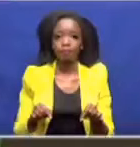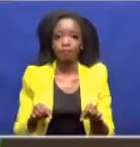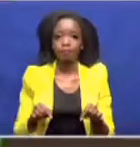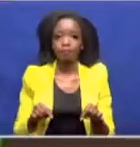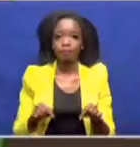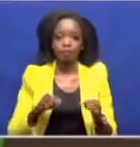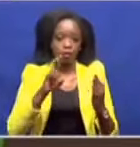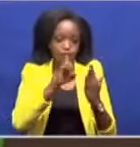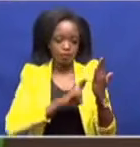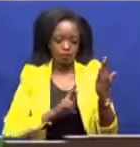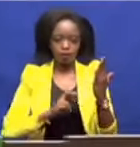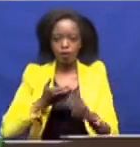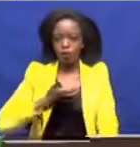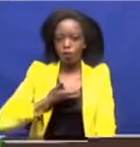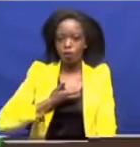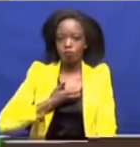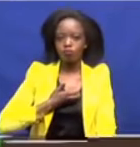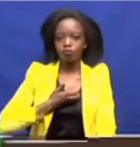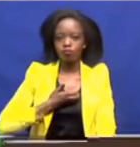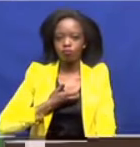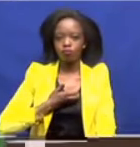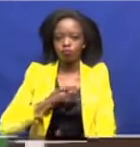katika somo letu la Injili,